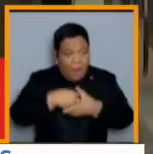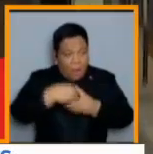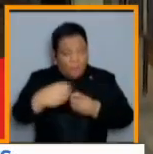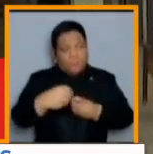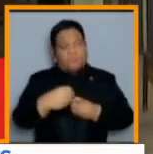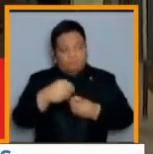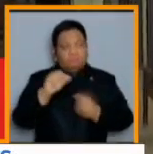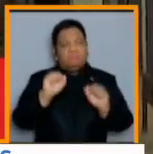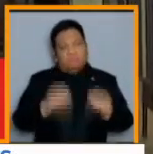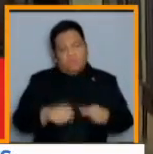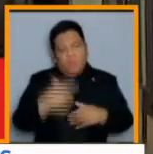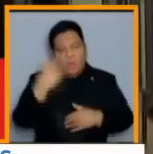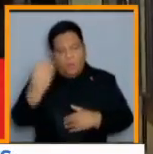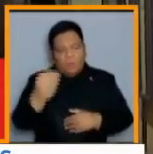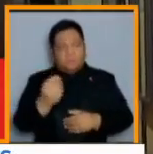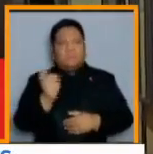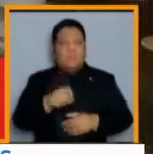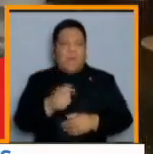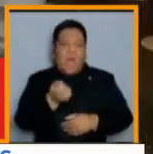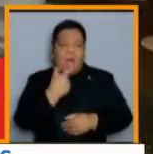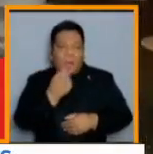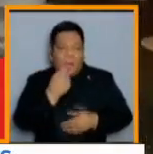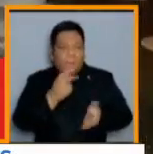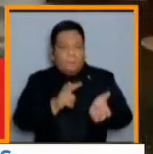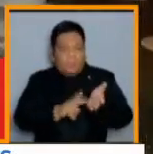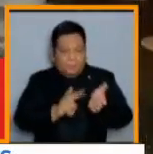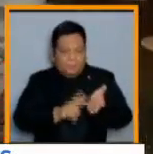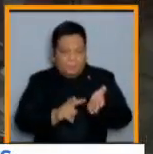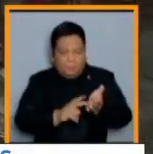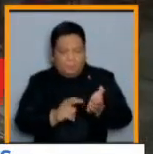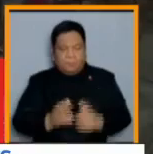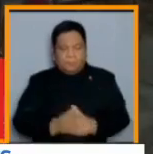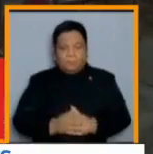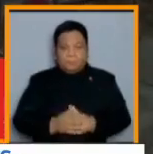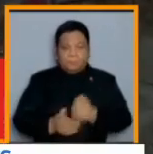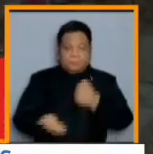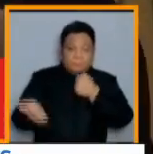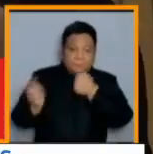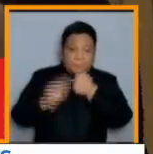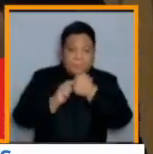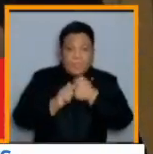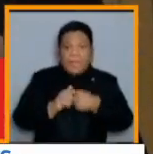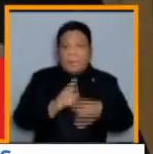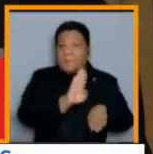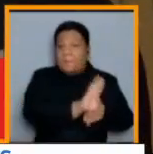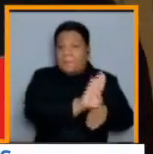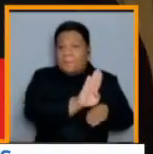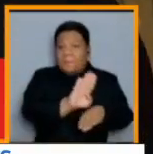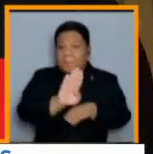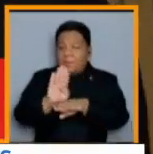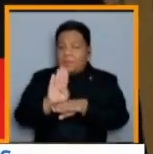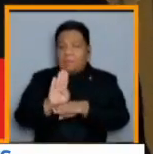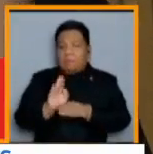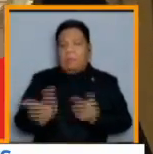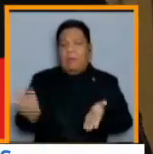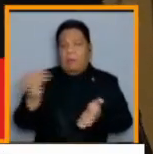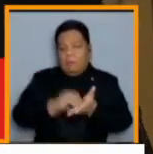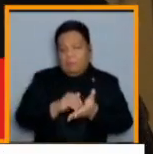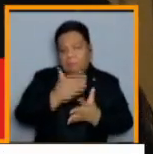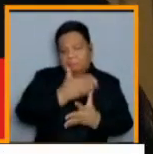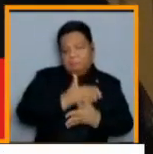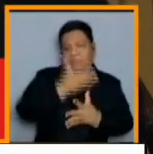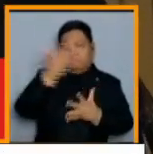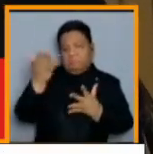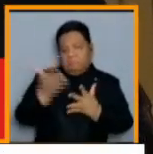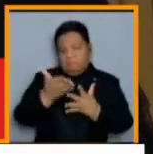siya. Balik sa skeleton workforce ang ilang negosyo dahil sa pagtaas ng kaso, kaya problemado ang ilang manggagawa gaya ni